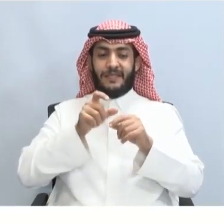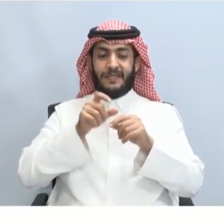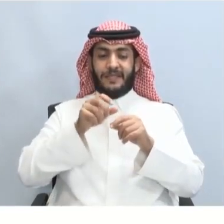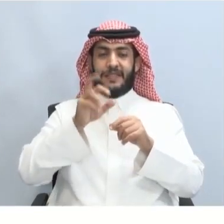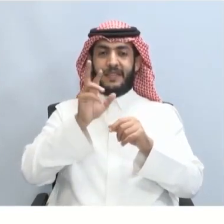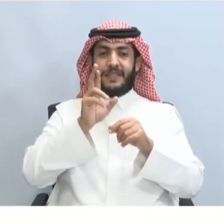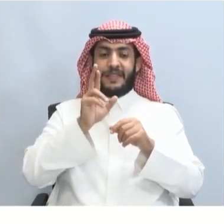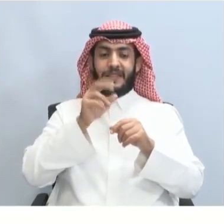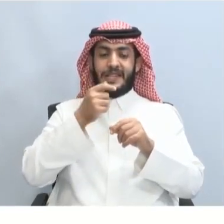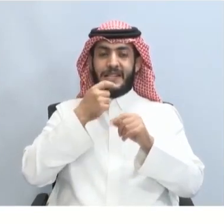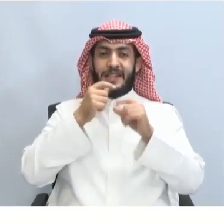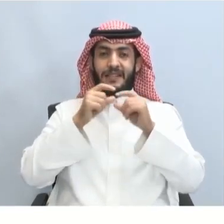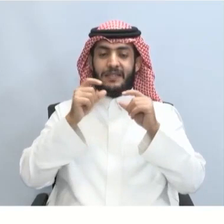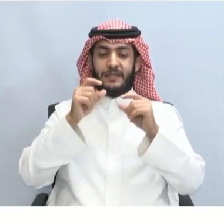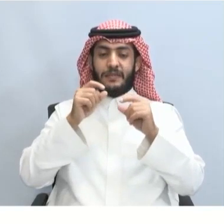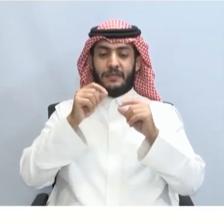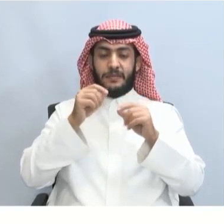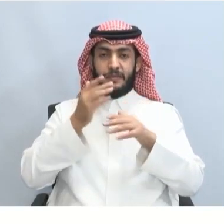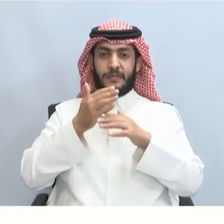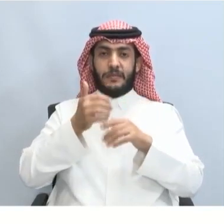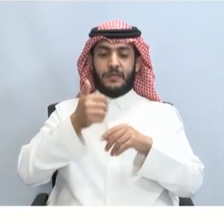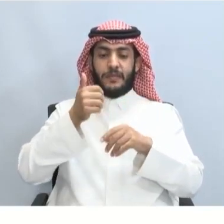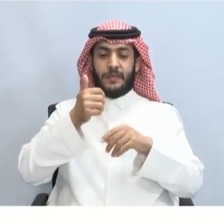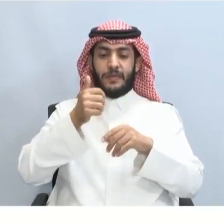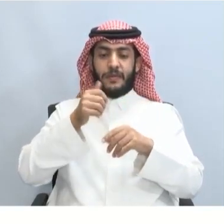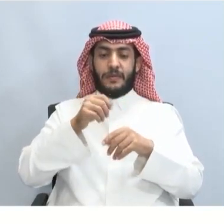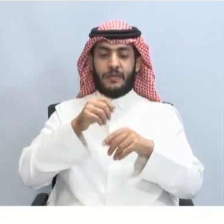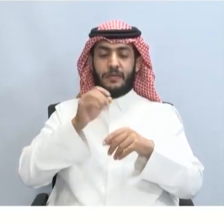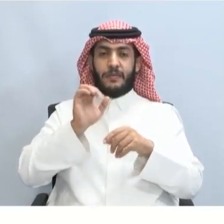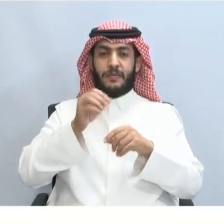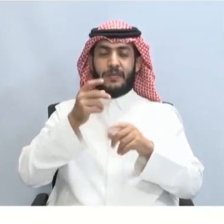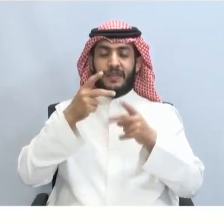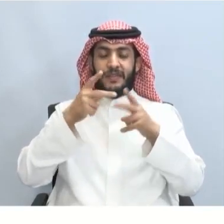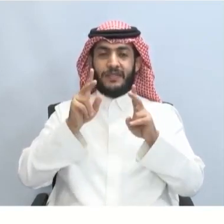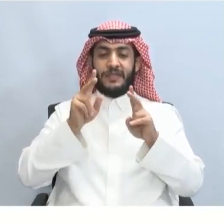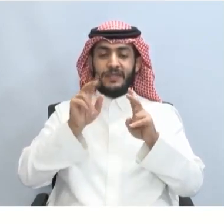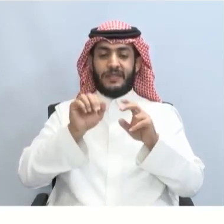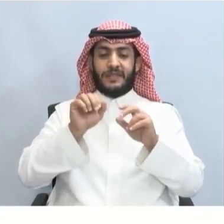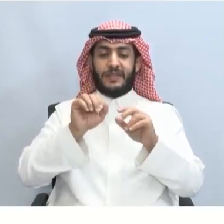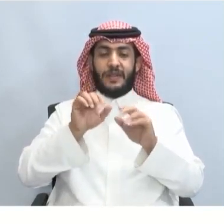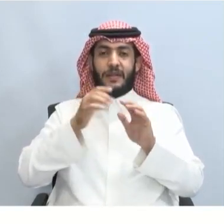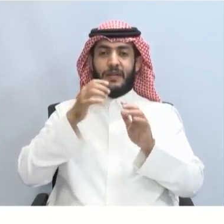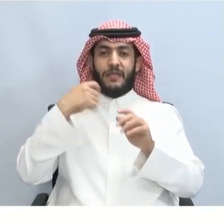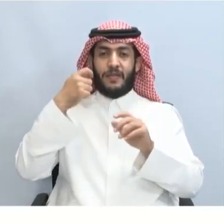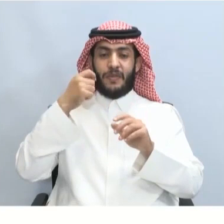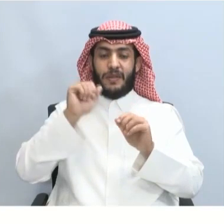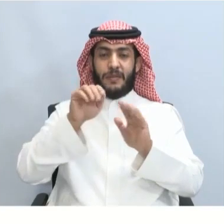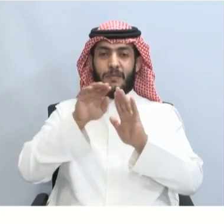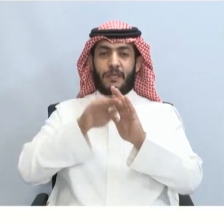ر با ستظهر لنا اللي هو تشغيل للمقطع